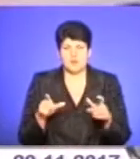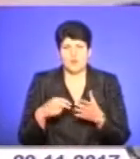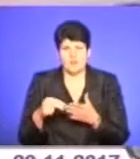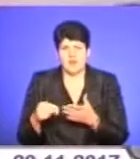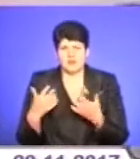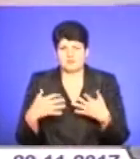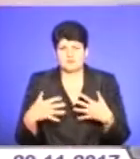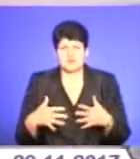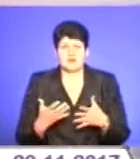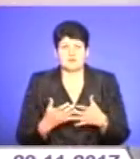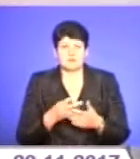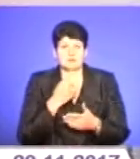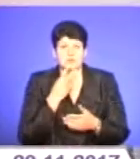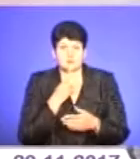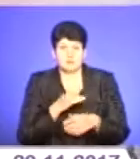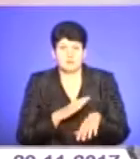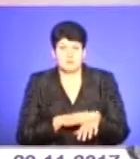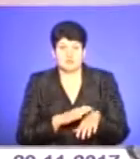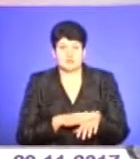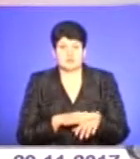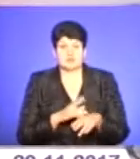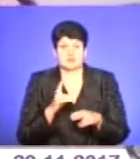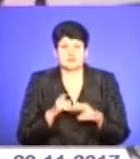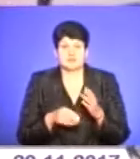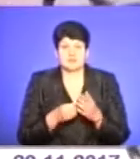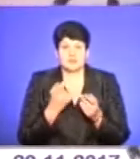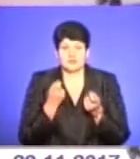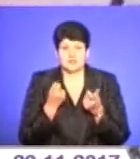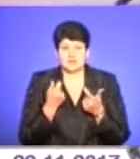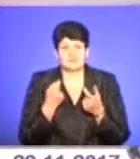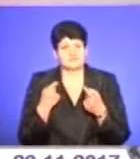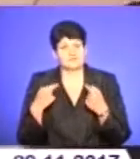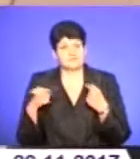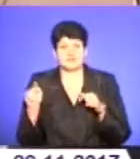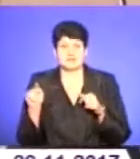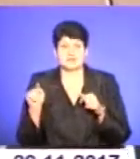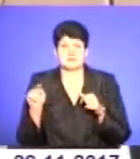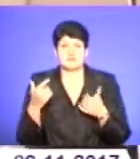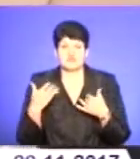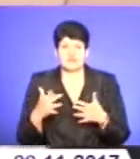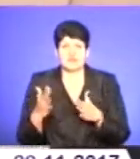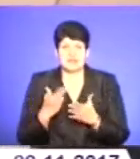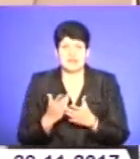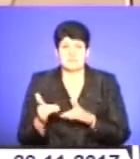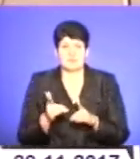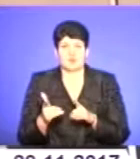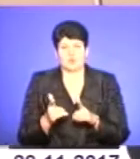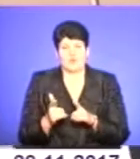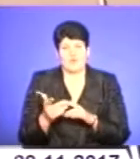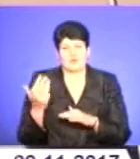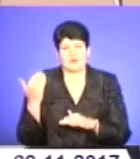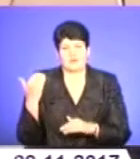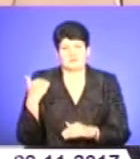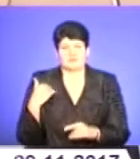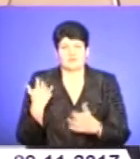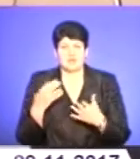так. Потім замітили, що остаточна ціна трошки відрізняється від повсякденних закупок. Є вже підготовка така заздалегідь. Так,